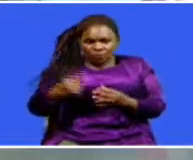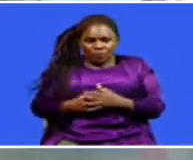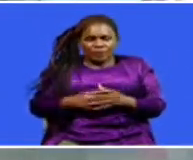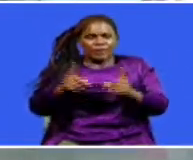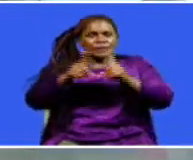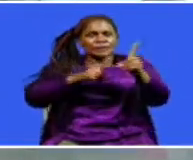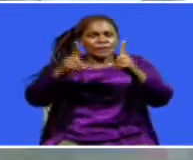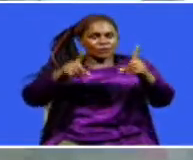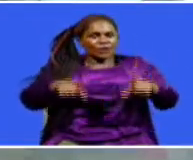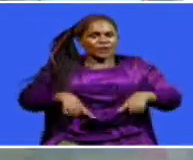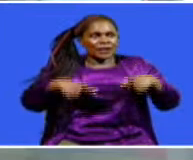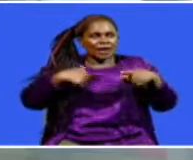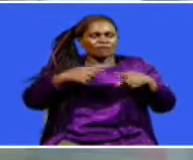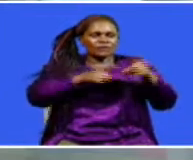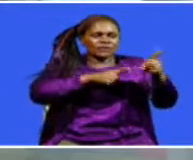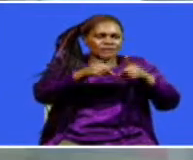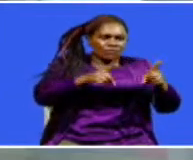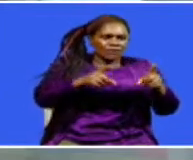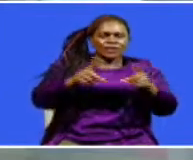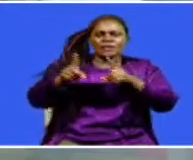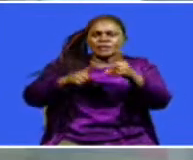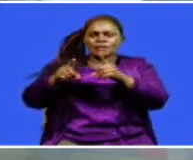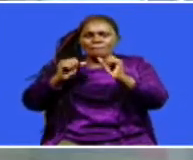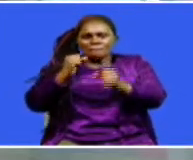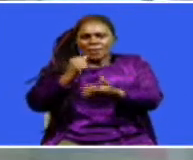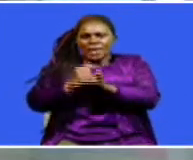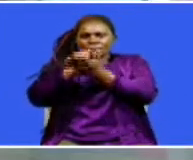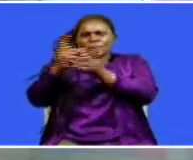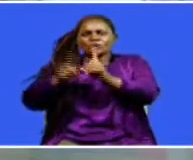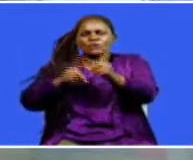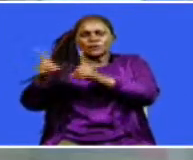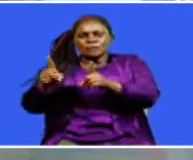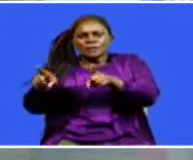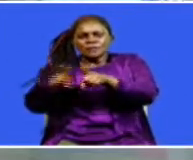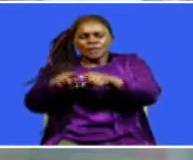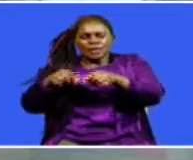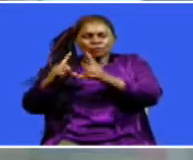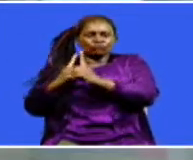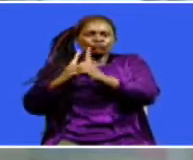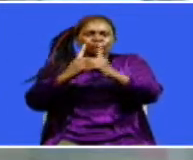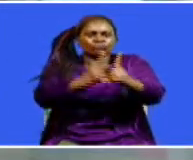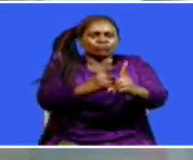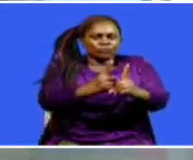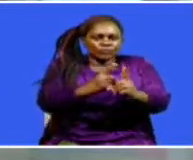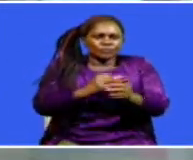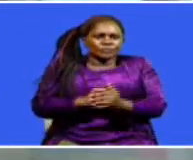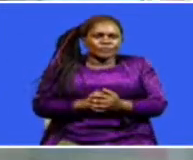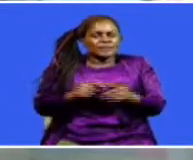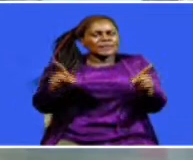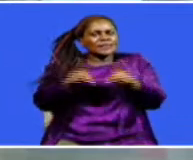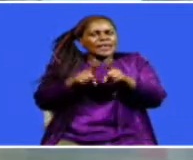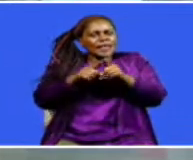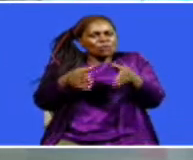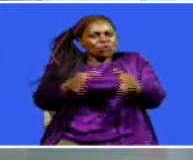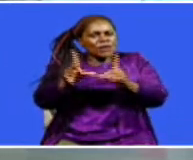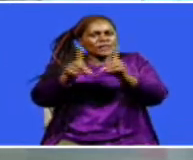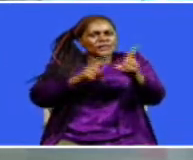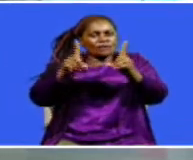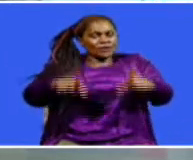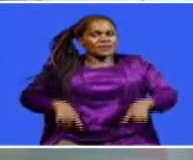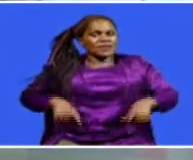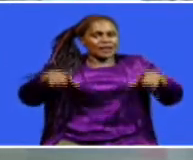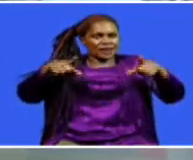katika safari kuna wanaosafiri, wanaosafirisha wasafiri, wasindikizaji na wapagazi. Ndivyo ilivyo katika safari ya